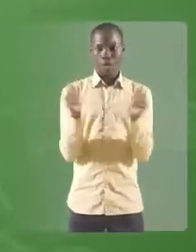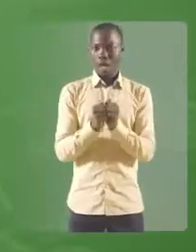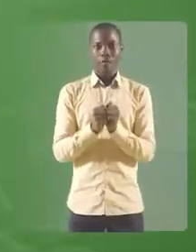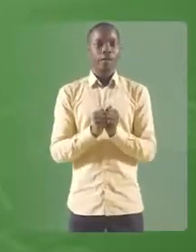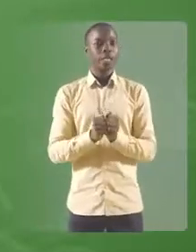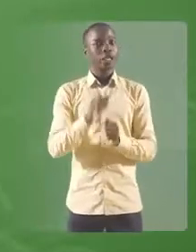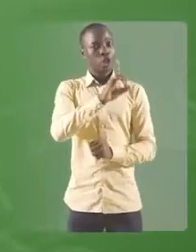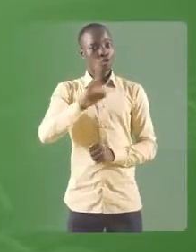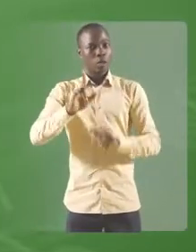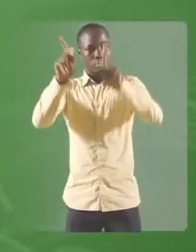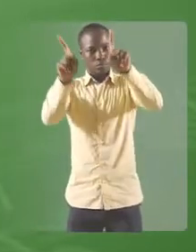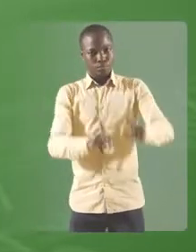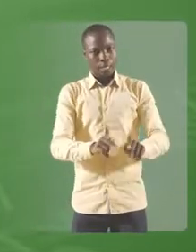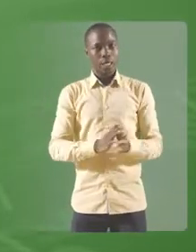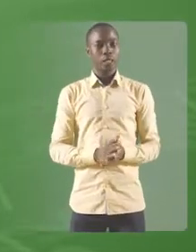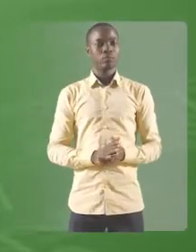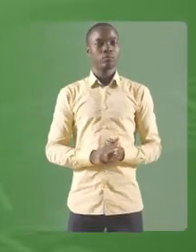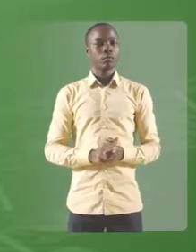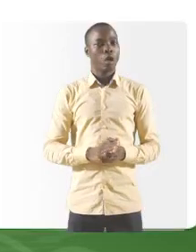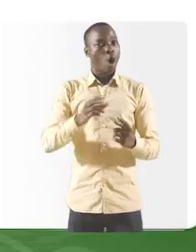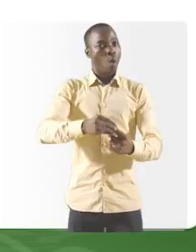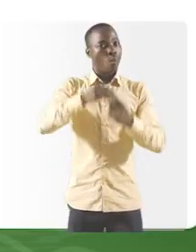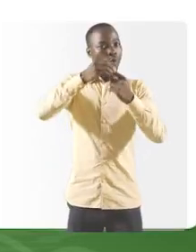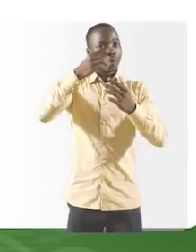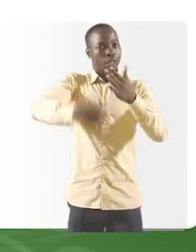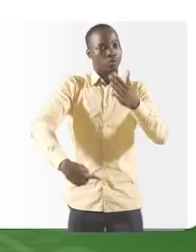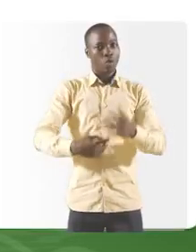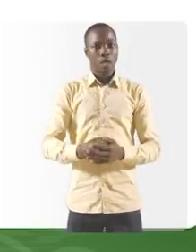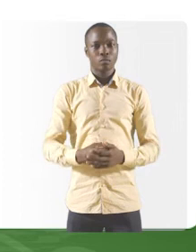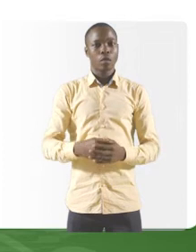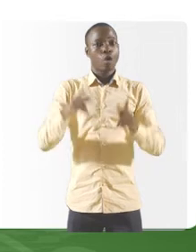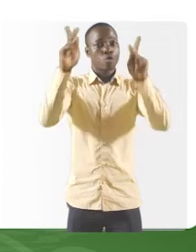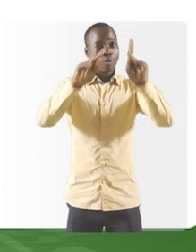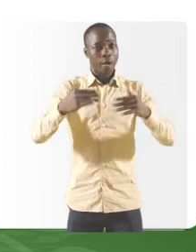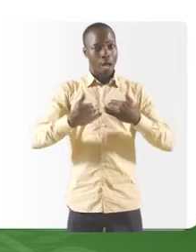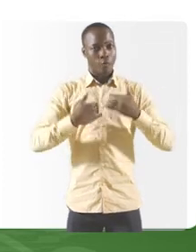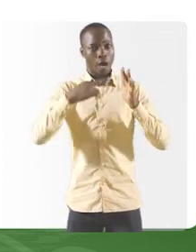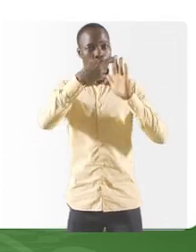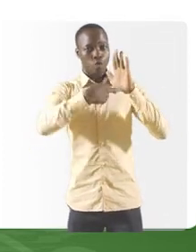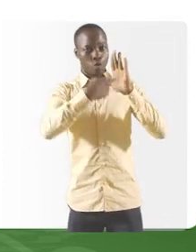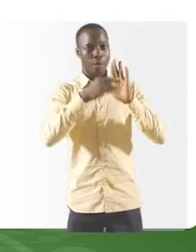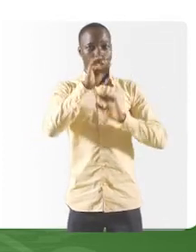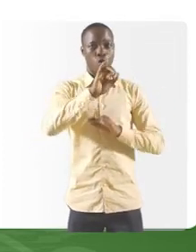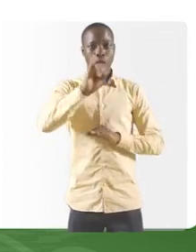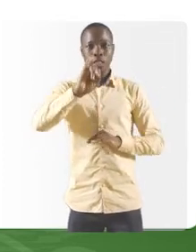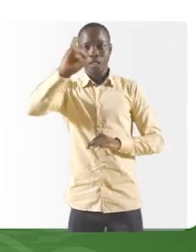droites parallèles. Donc, en propriété, le plan est muni du repère